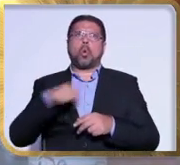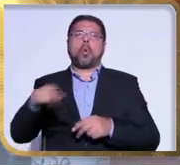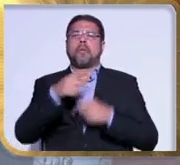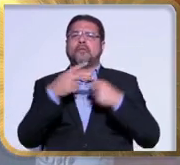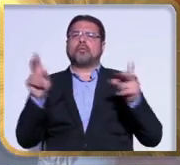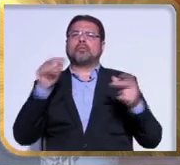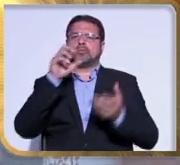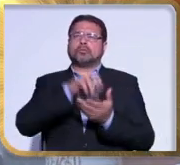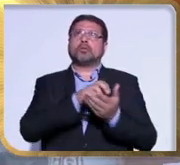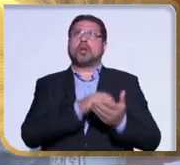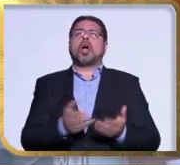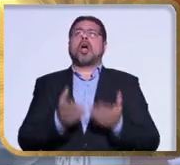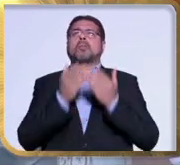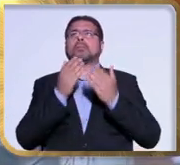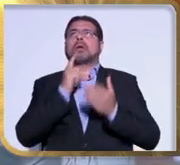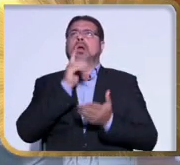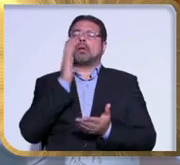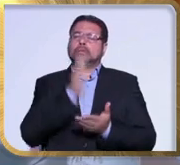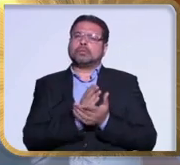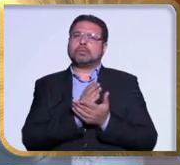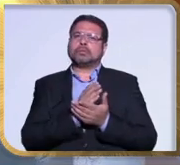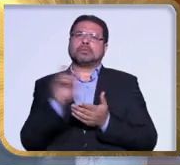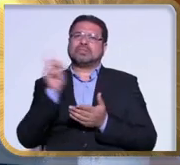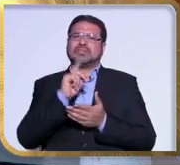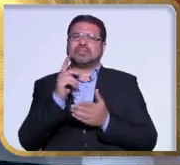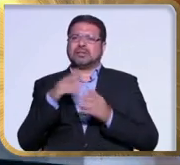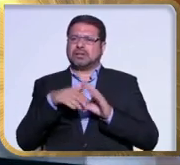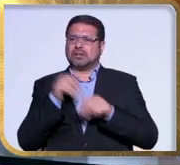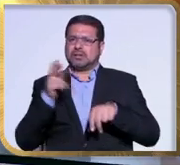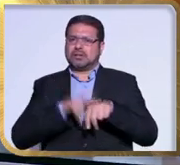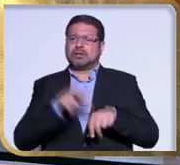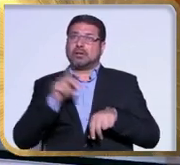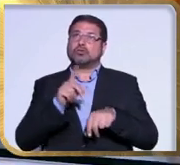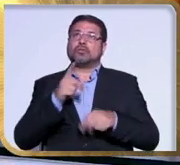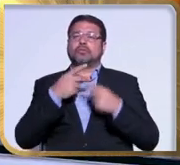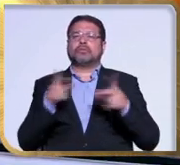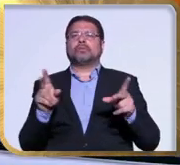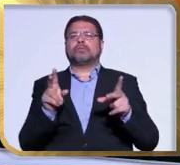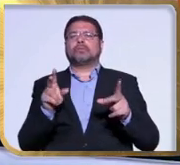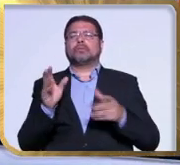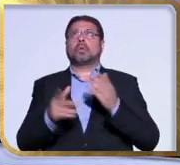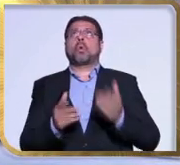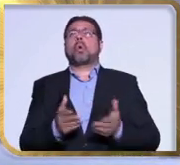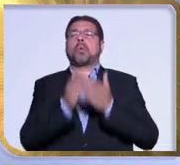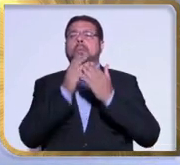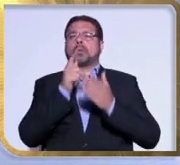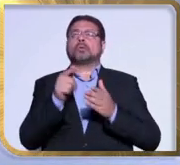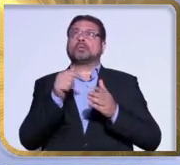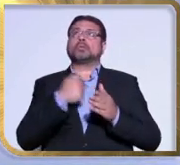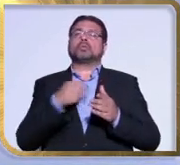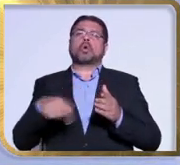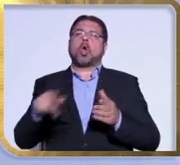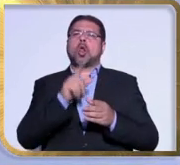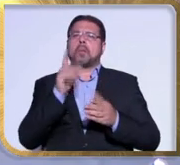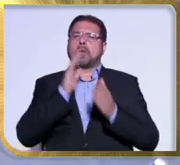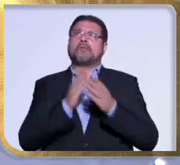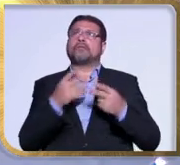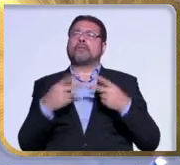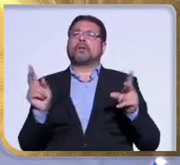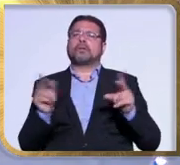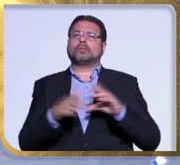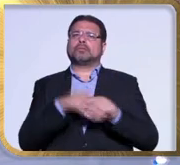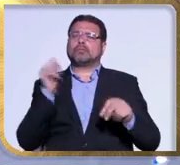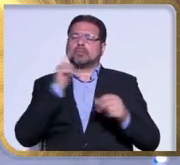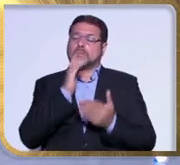فرجا ومخرجا بحق ليس لها من دون الله كاشفة. اللهم اجعل لنا ولهم فرجا